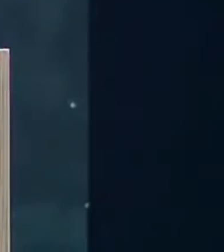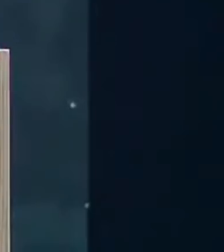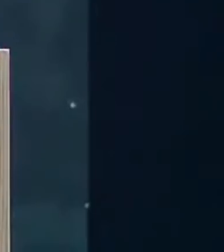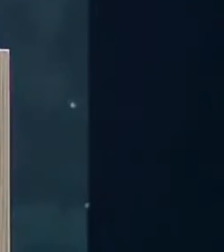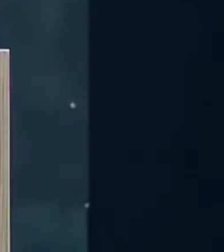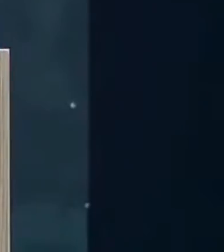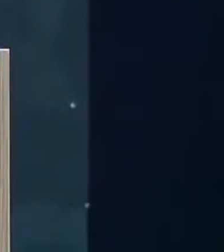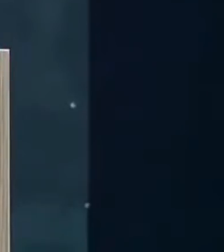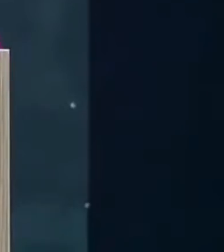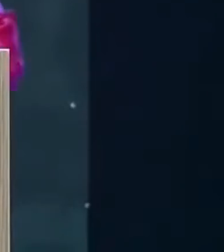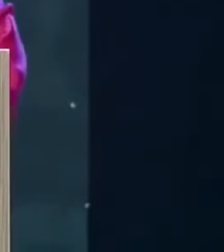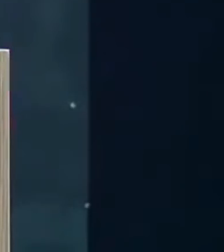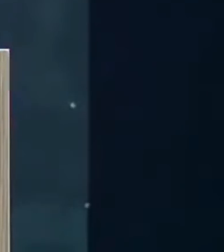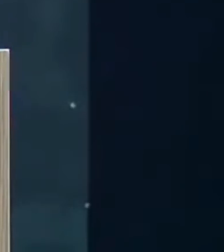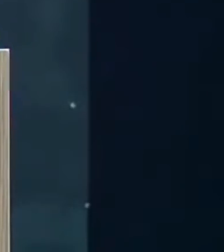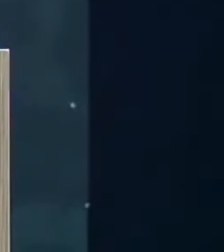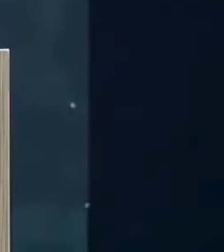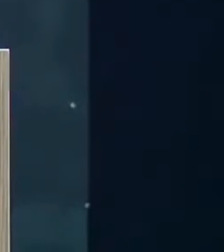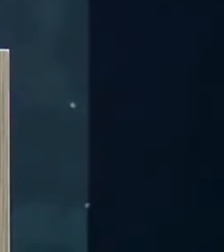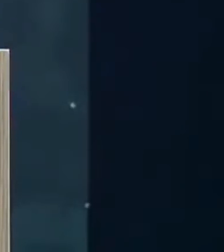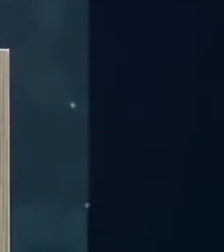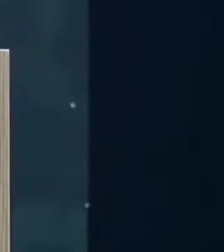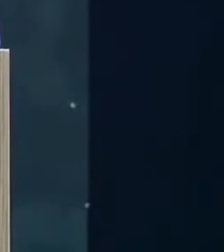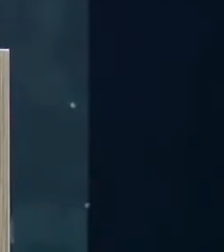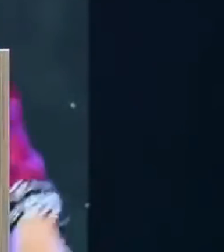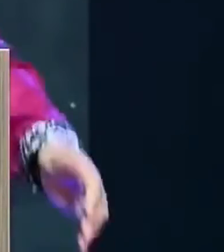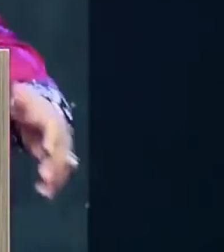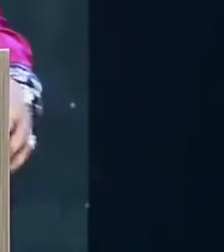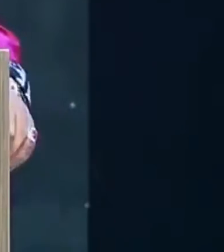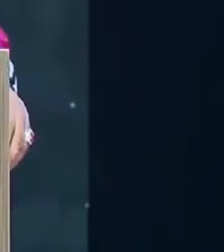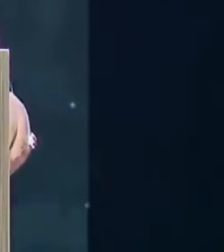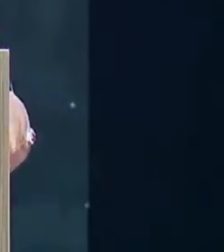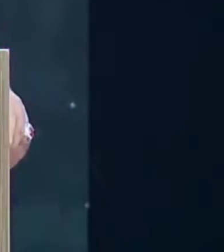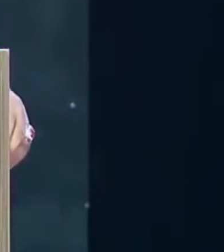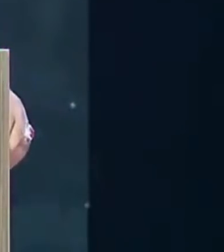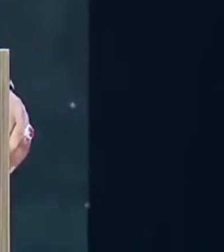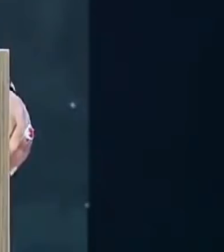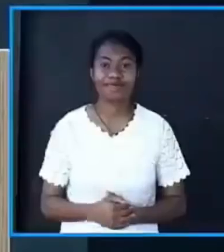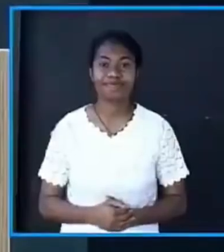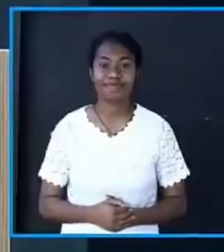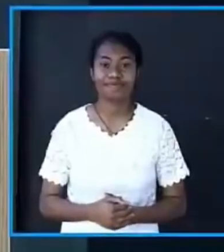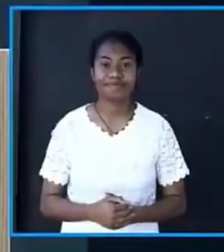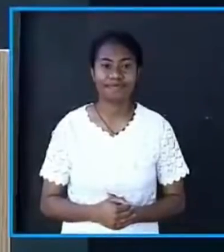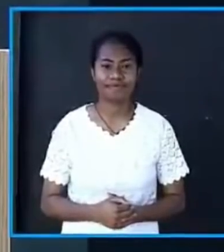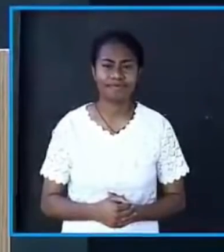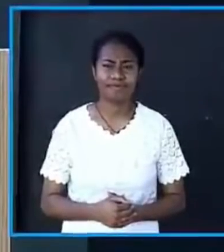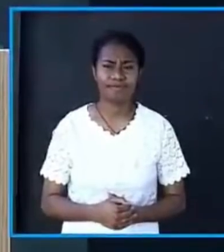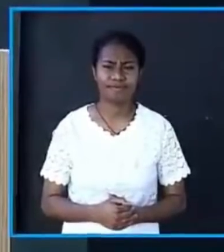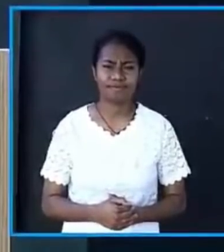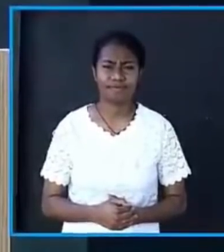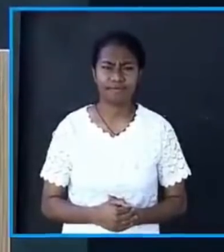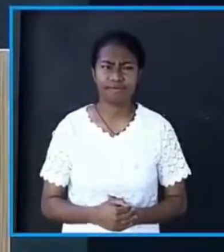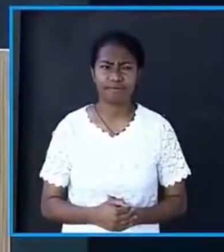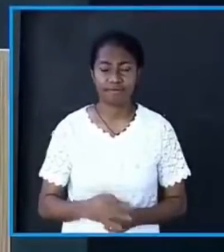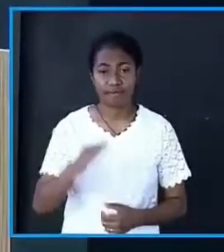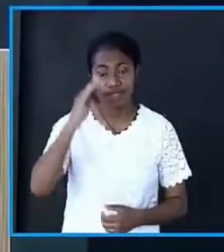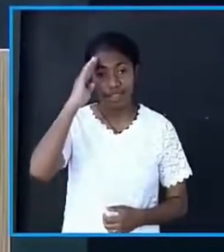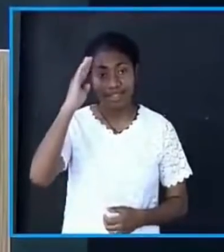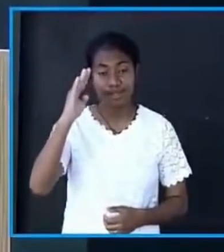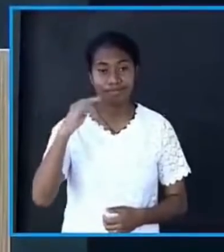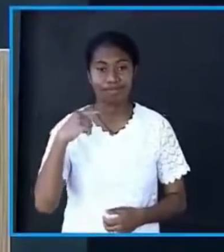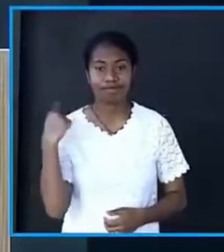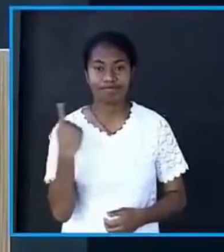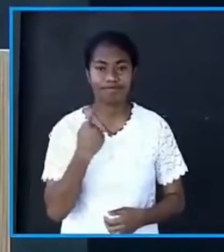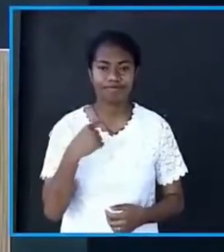baik Shalom salam sejahtera buat saudara sekalian dan juga sebelum salam sejahtera buat